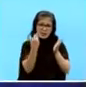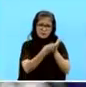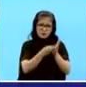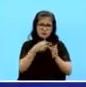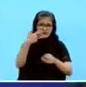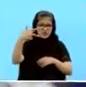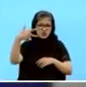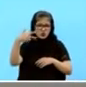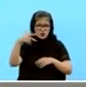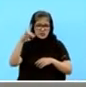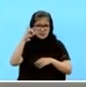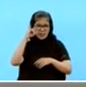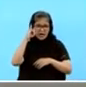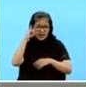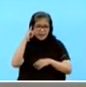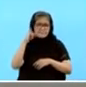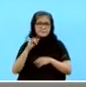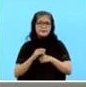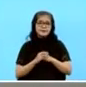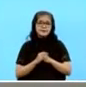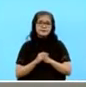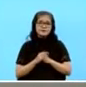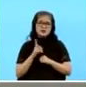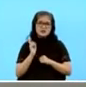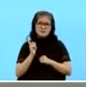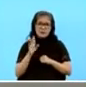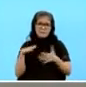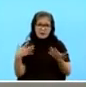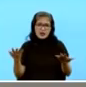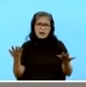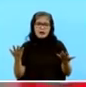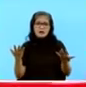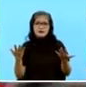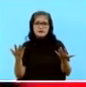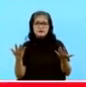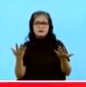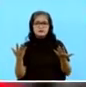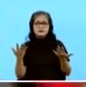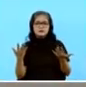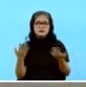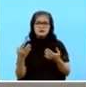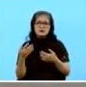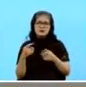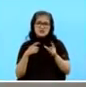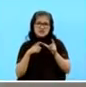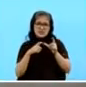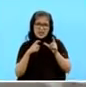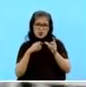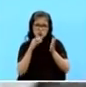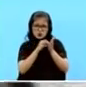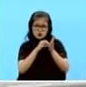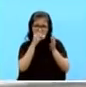Instagram dari pihak kepolisian karena status terakhir dari pemuda dengan inisial S ini masih berstatus sebagai